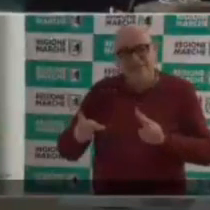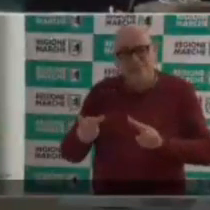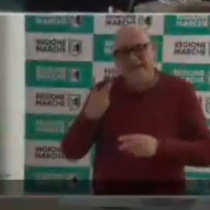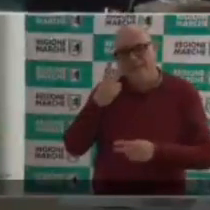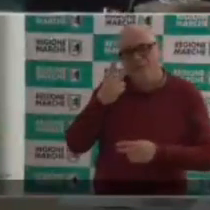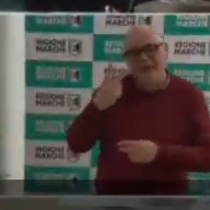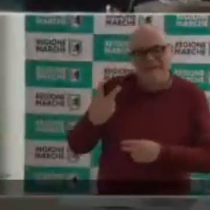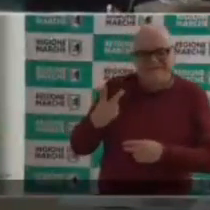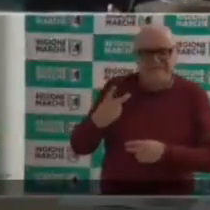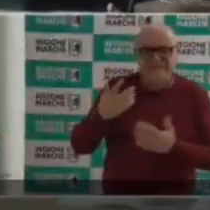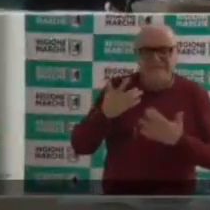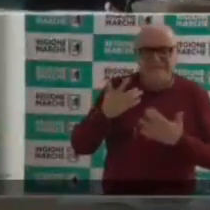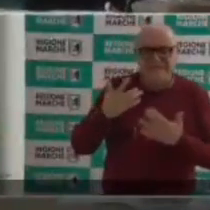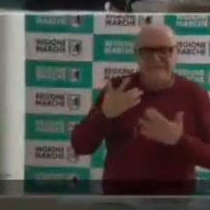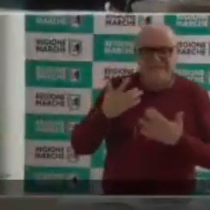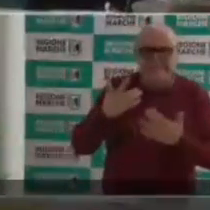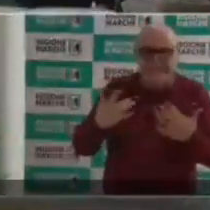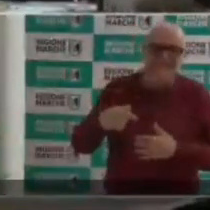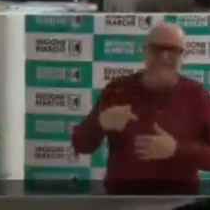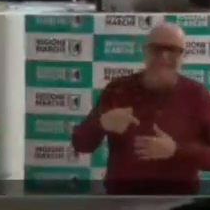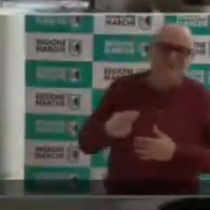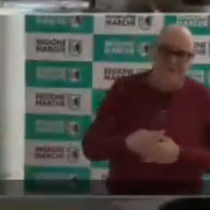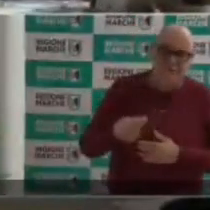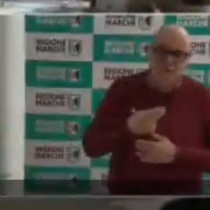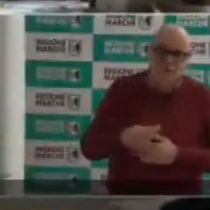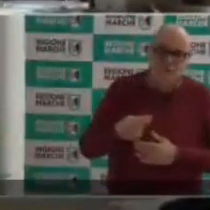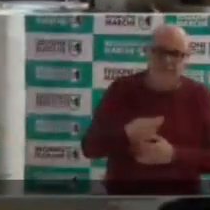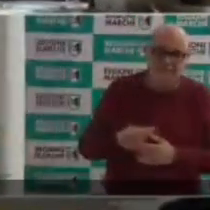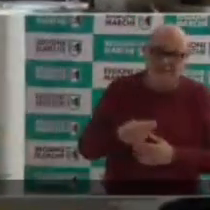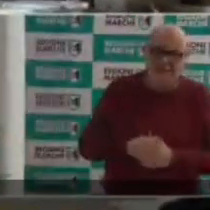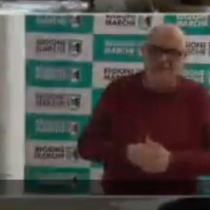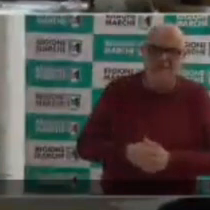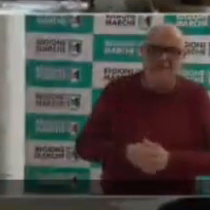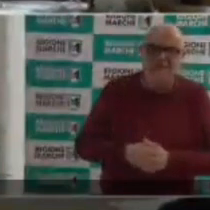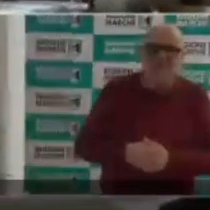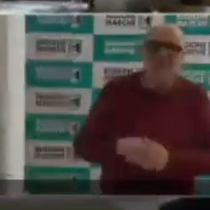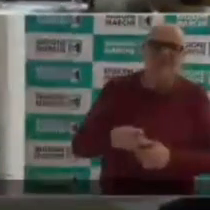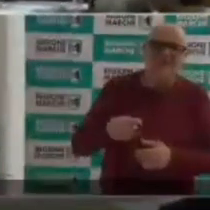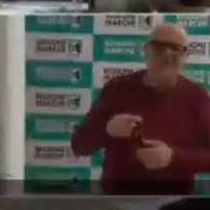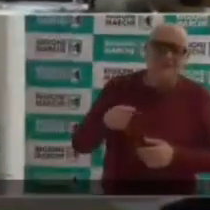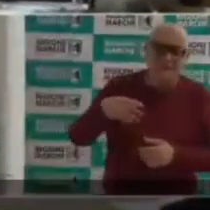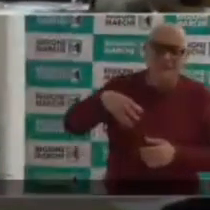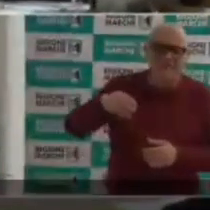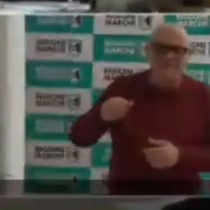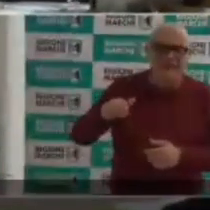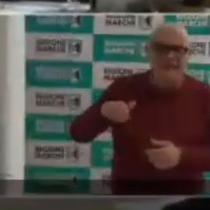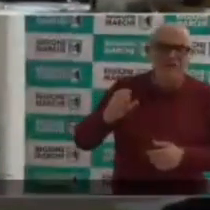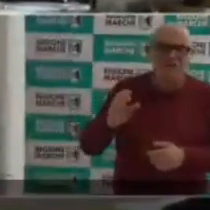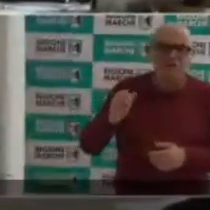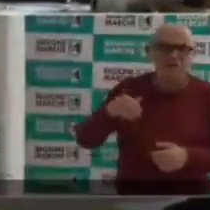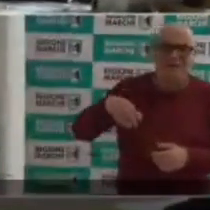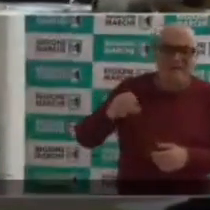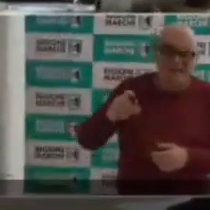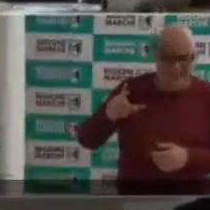chiaro. Diego Manginelli, perché siamo un po' soveri, diciamo, Diego è il riferimento del forum del terzo settore per